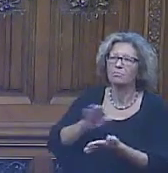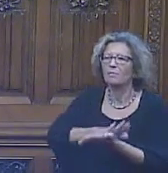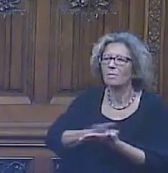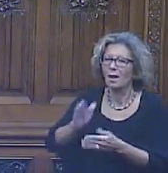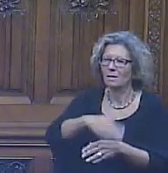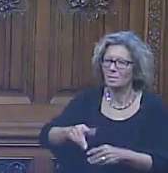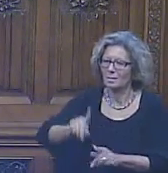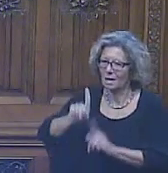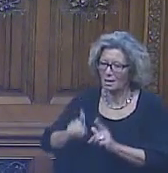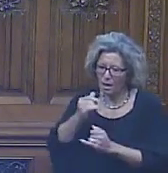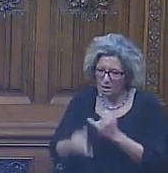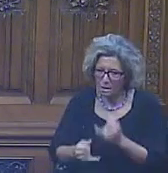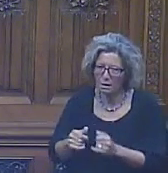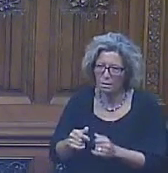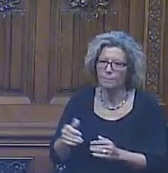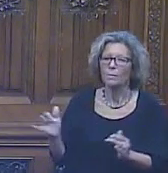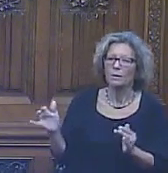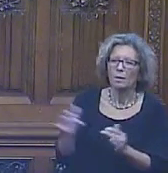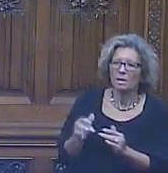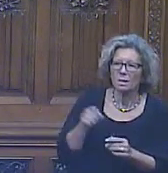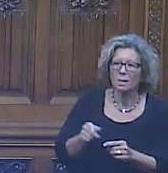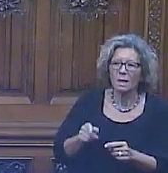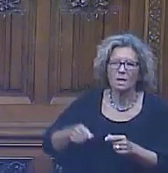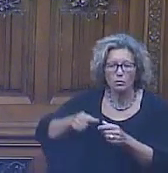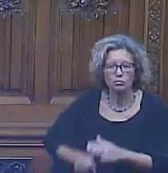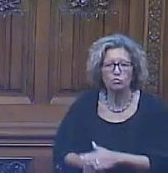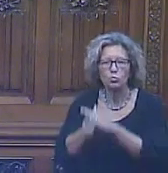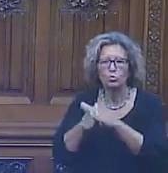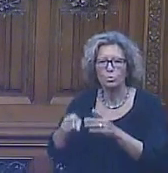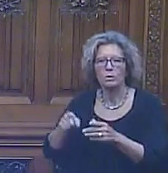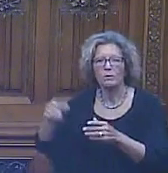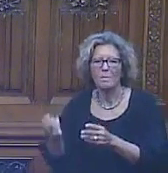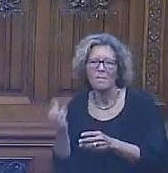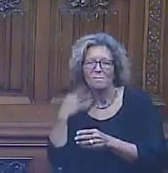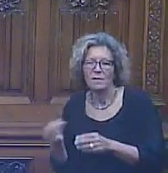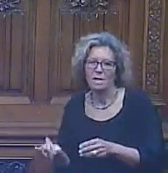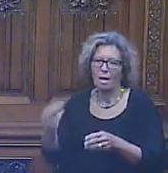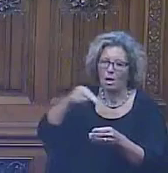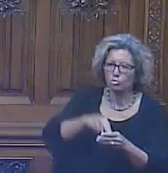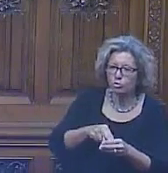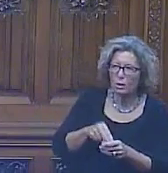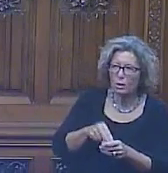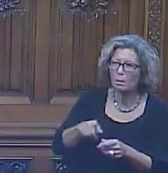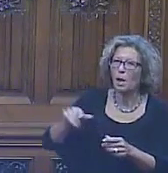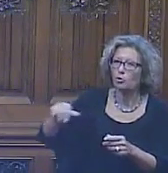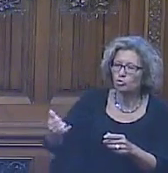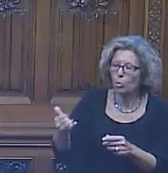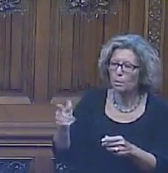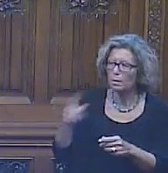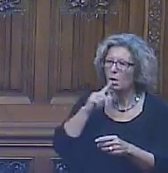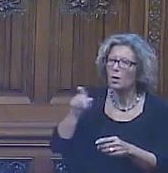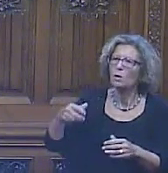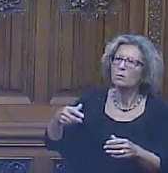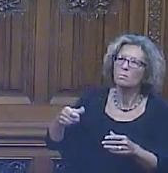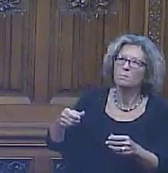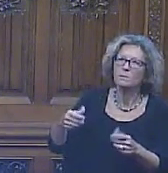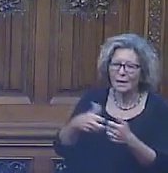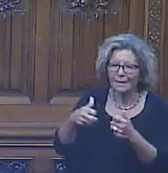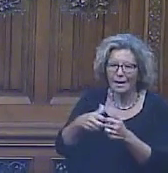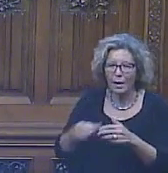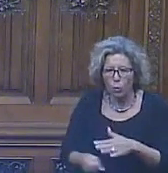war, dass die FPÖ gegen Unterstützung beim Jobwiedereinstieg ist und dass die FPÖ auch gegen die Energieunterstützung in